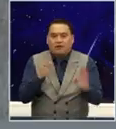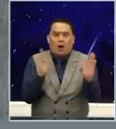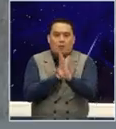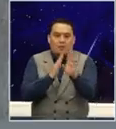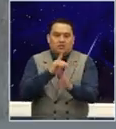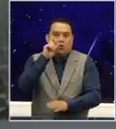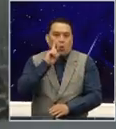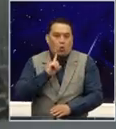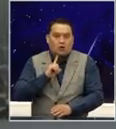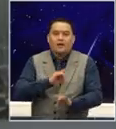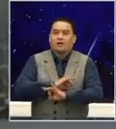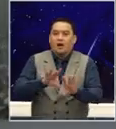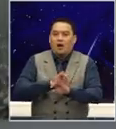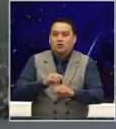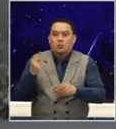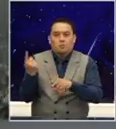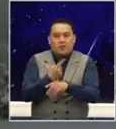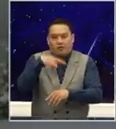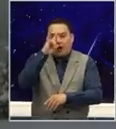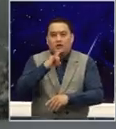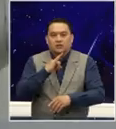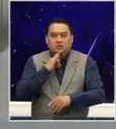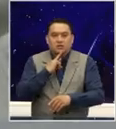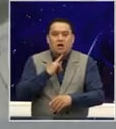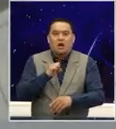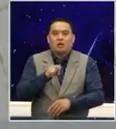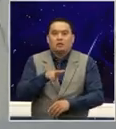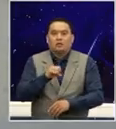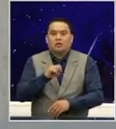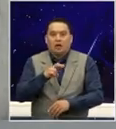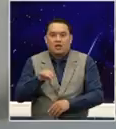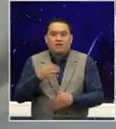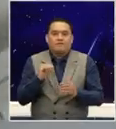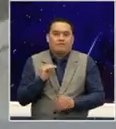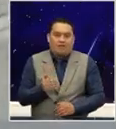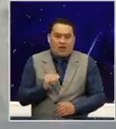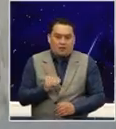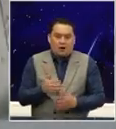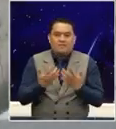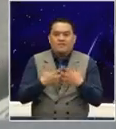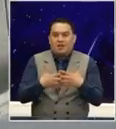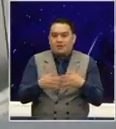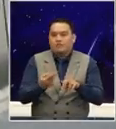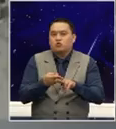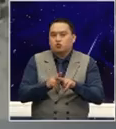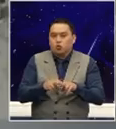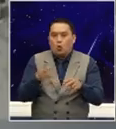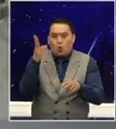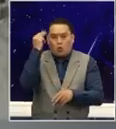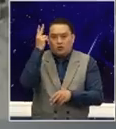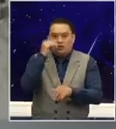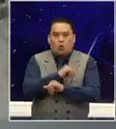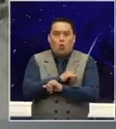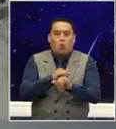местности. Владимир Климов строит первую в казахстанском Западном Алтае мораловодческую ферму. В ближайшие несколько лет поголовье моралов